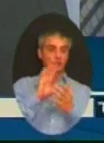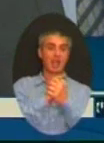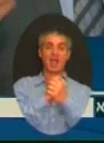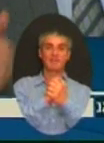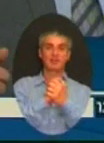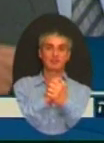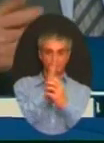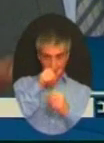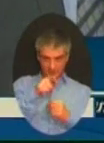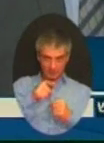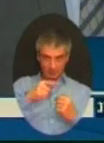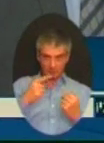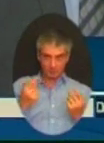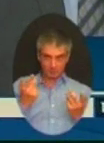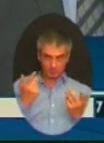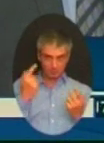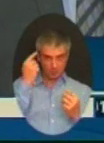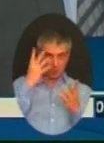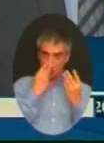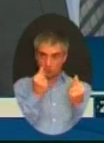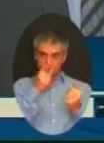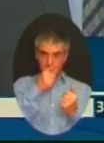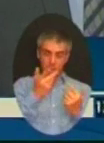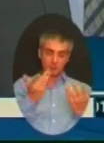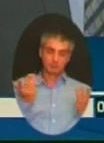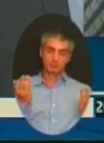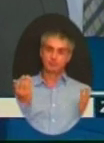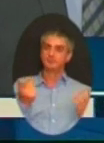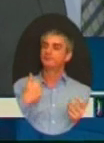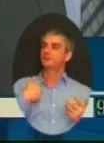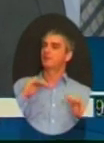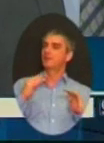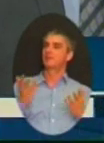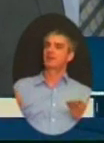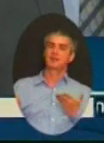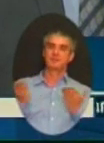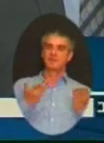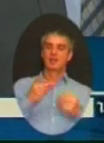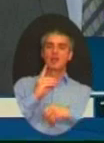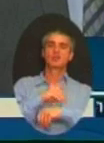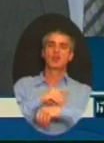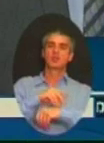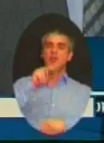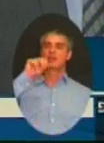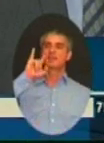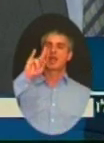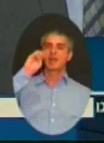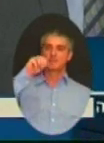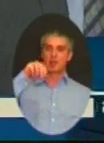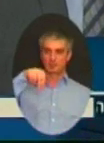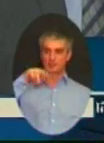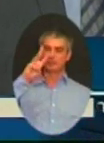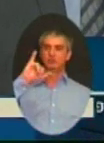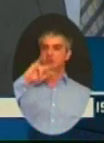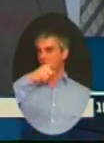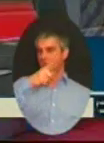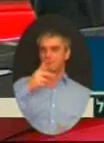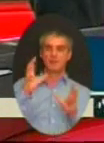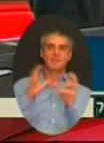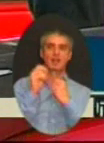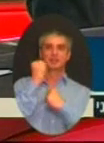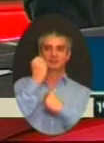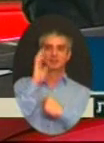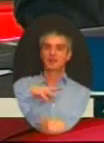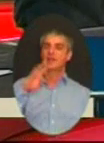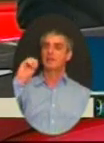חברים, גם על זה אנחנו נהיה חושדים בהם. עכשיו אני מקדם בברכה את דוקטור נחמן שי מהמחנה הציוני, חבר הכנסת, שלום, ואת